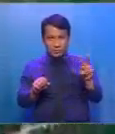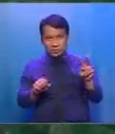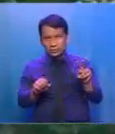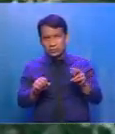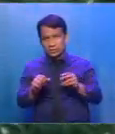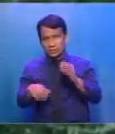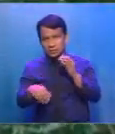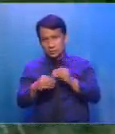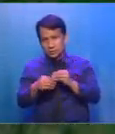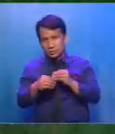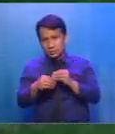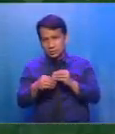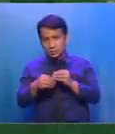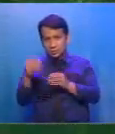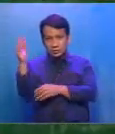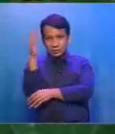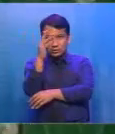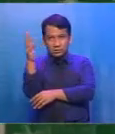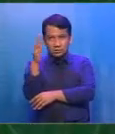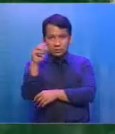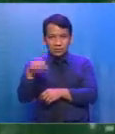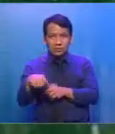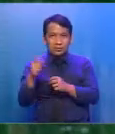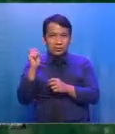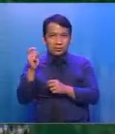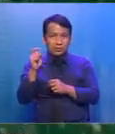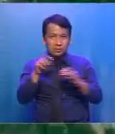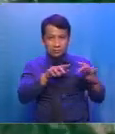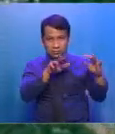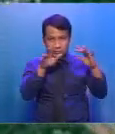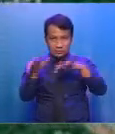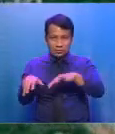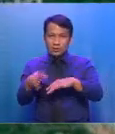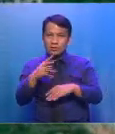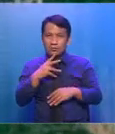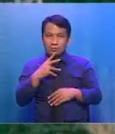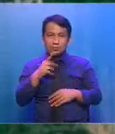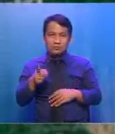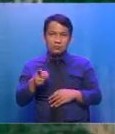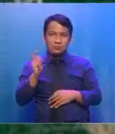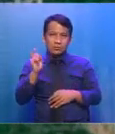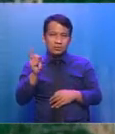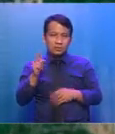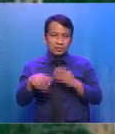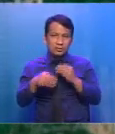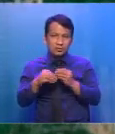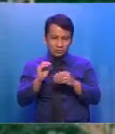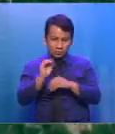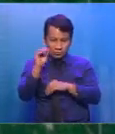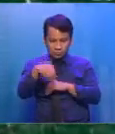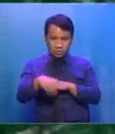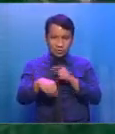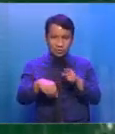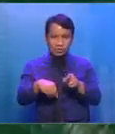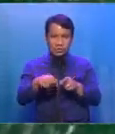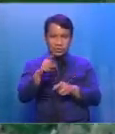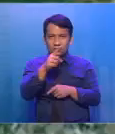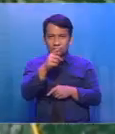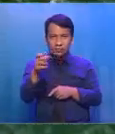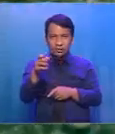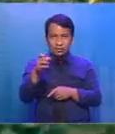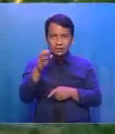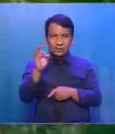At kung kalbo yung kabundukan, mas mabilis pumabagsak ang tubig dito. Ang overflow level nito ay